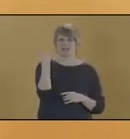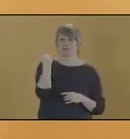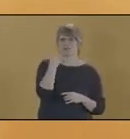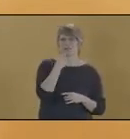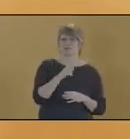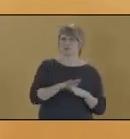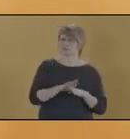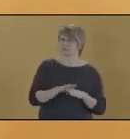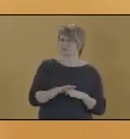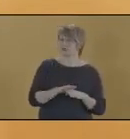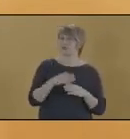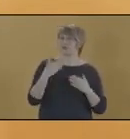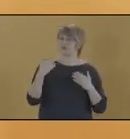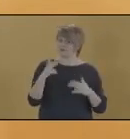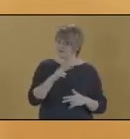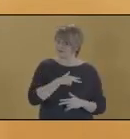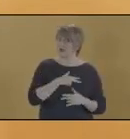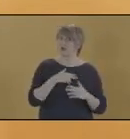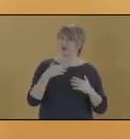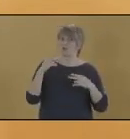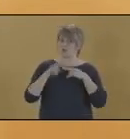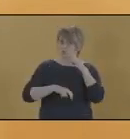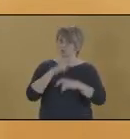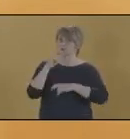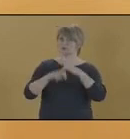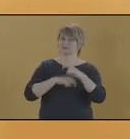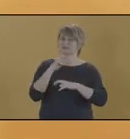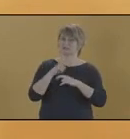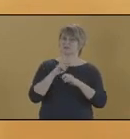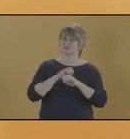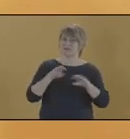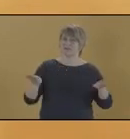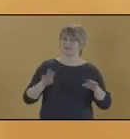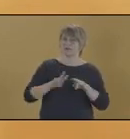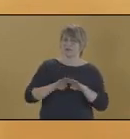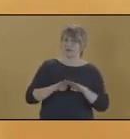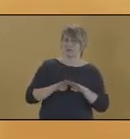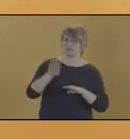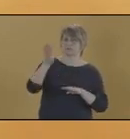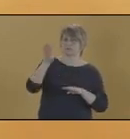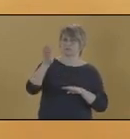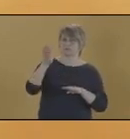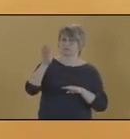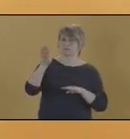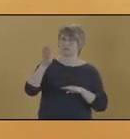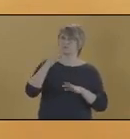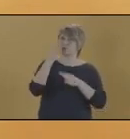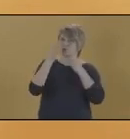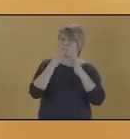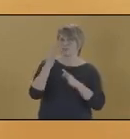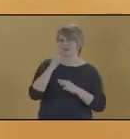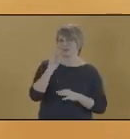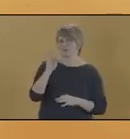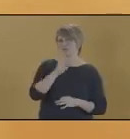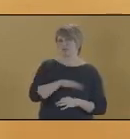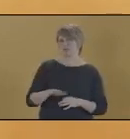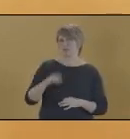deutlichen Anstieg an der Nutzung von Medien bei Kindern und Jugendlichen verzeichnen